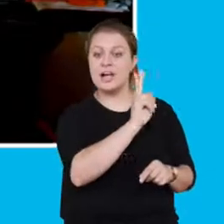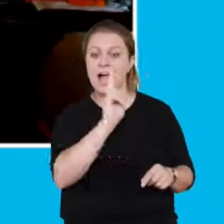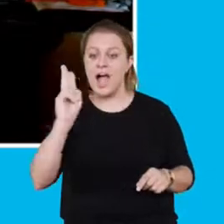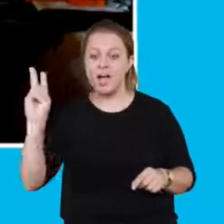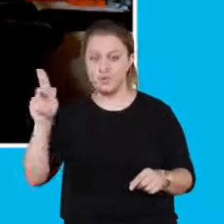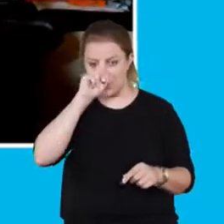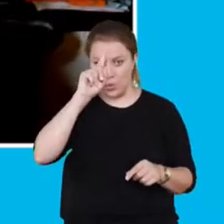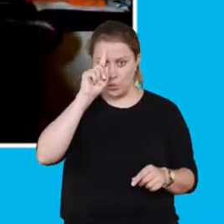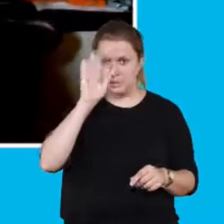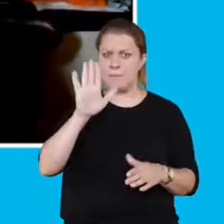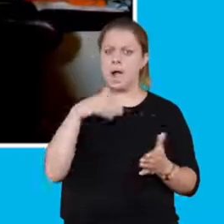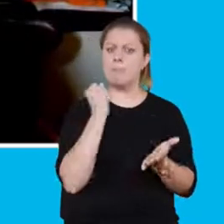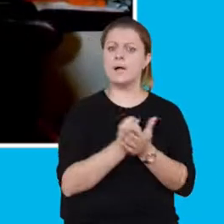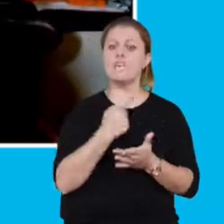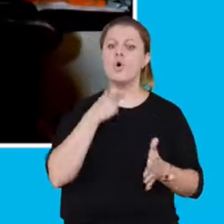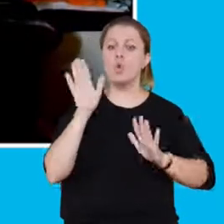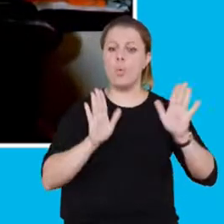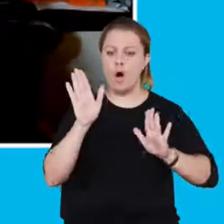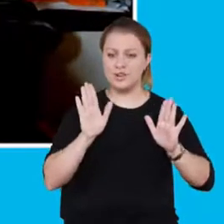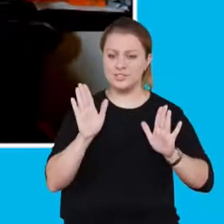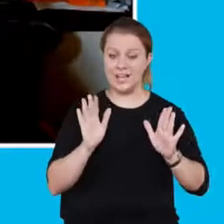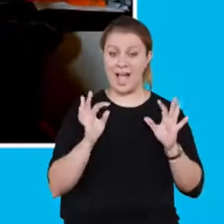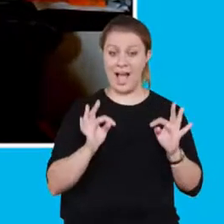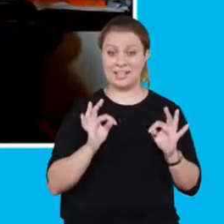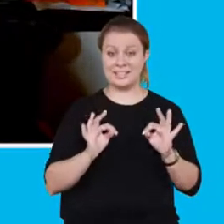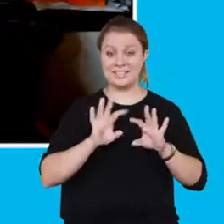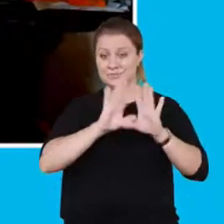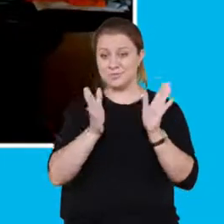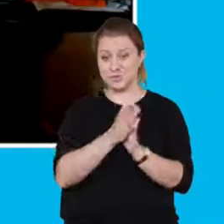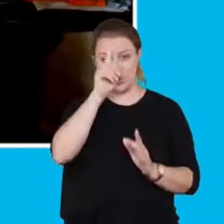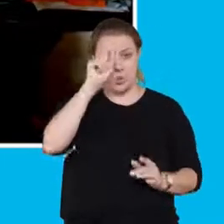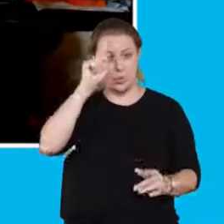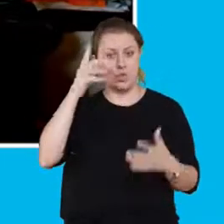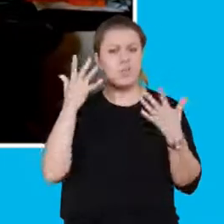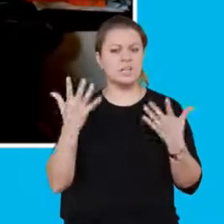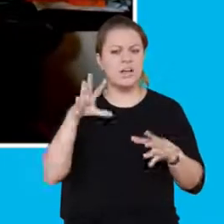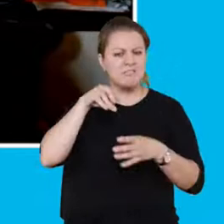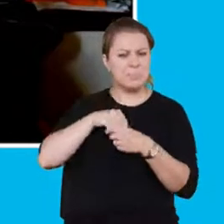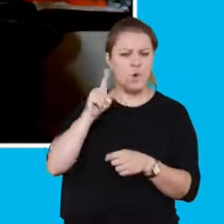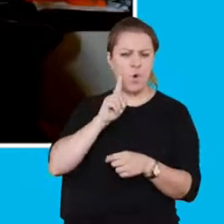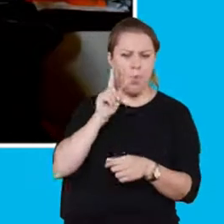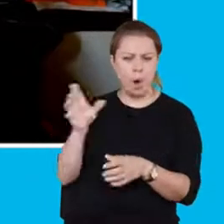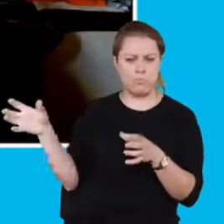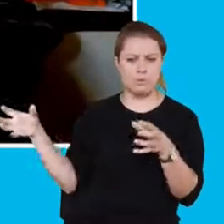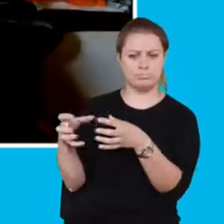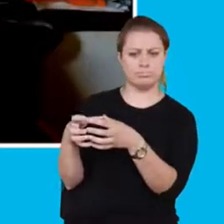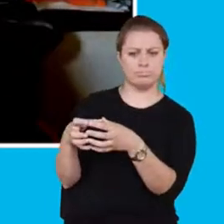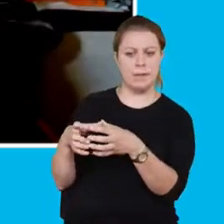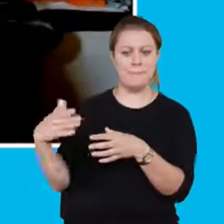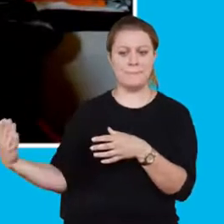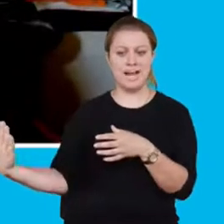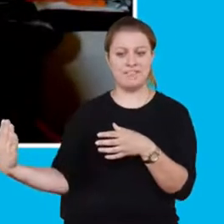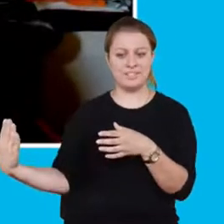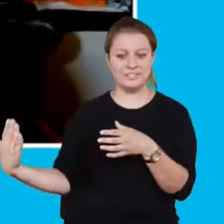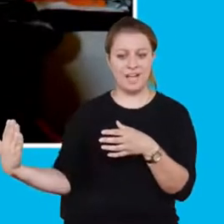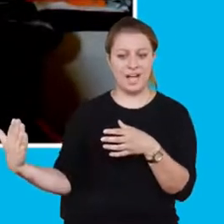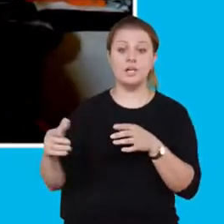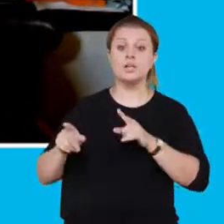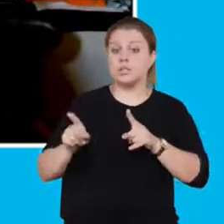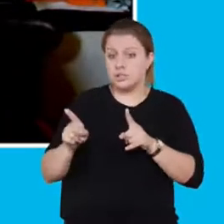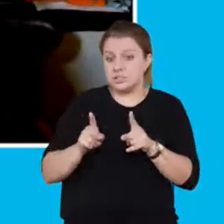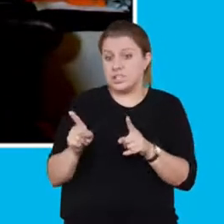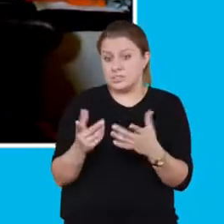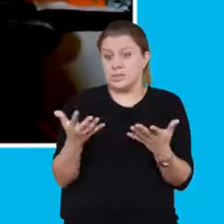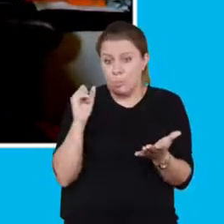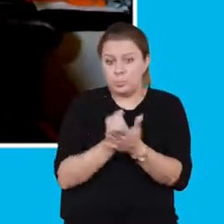okazuje się, że większość tych obywateli idzie za prawicą, czy właściwie za chłopami i ich partykularnymi interesami, bo w gruncie